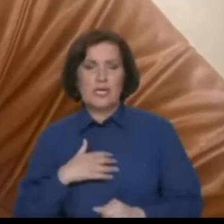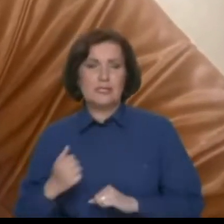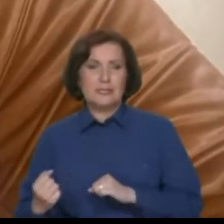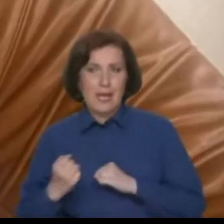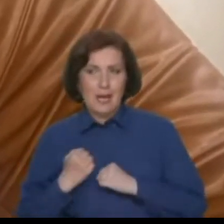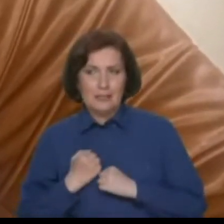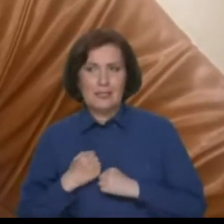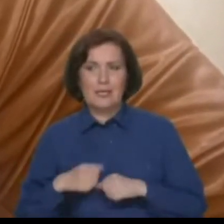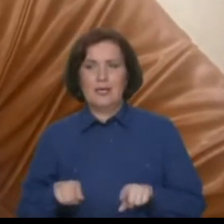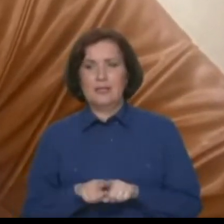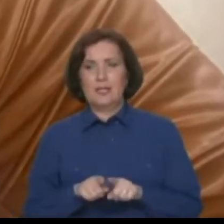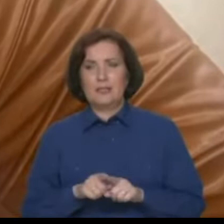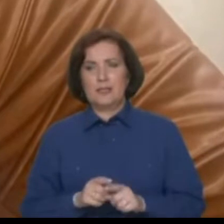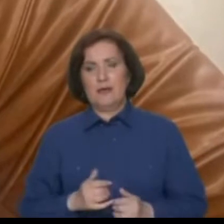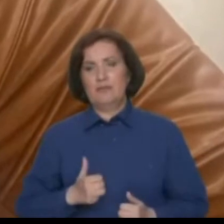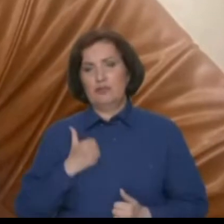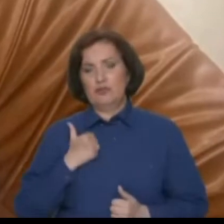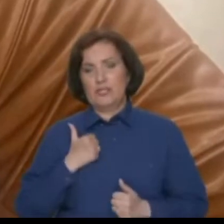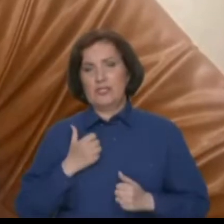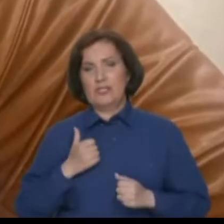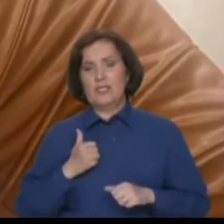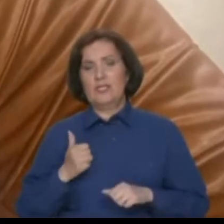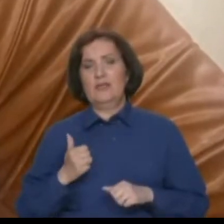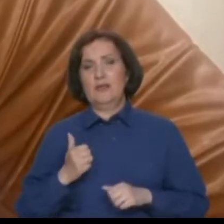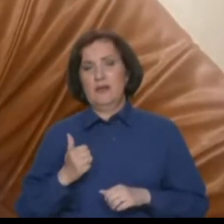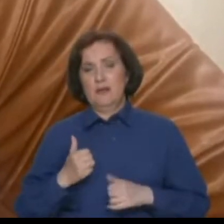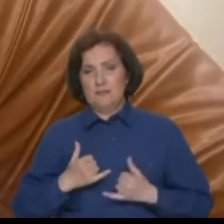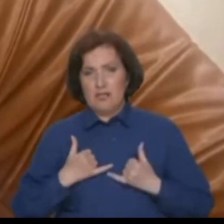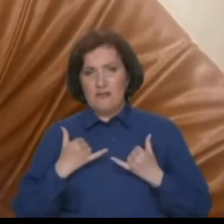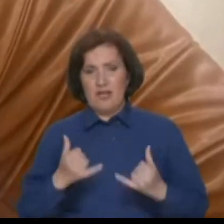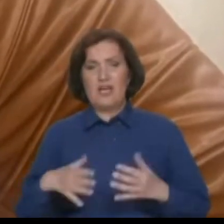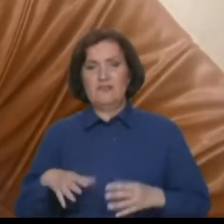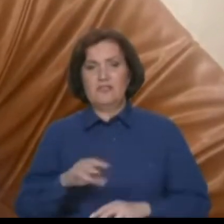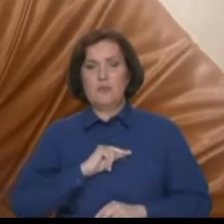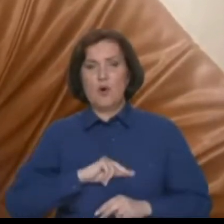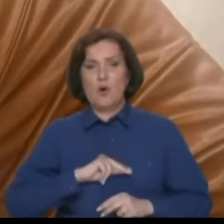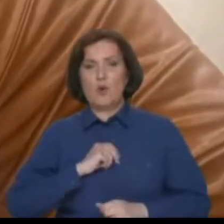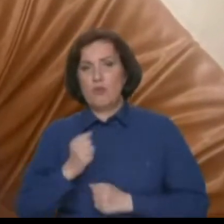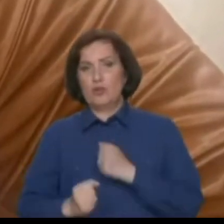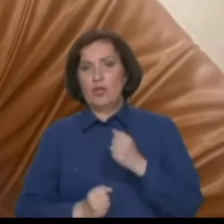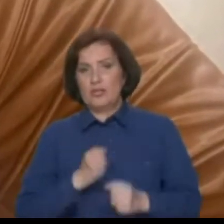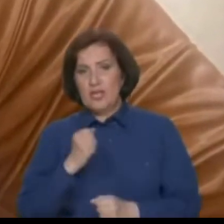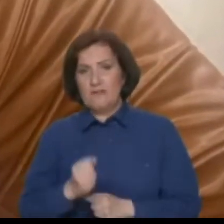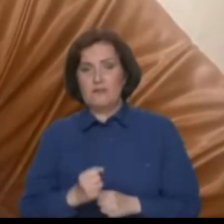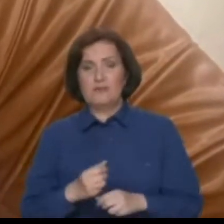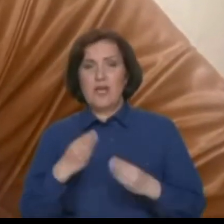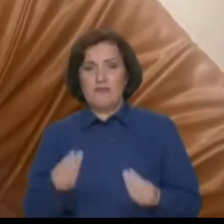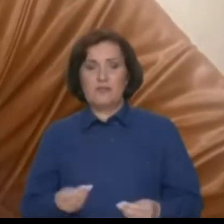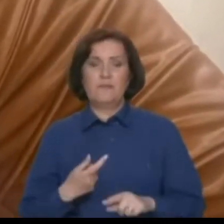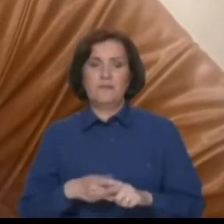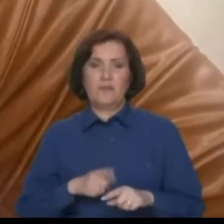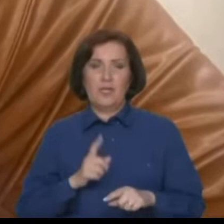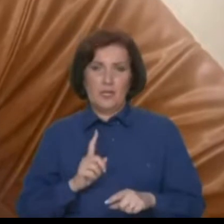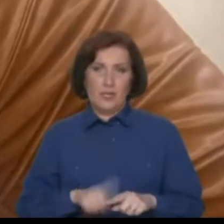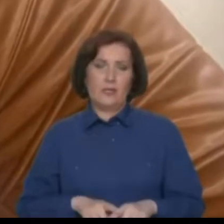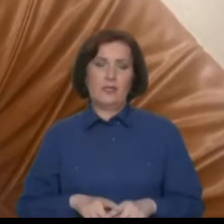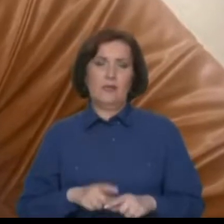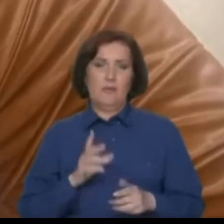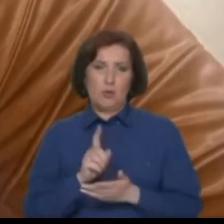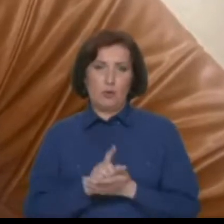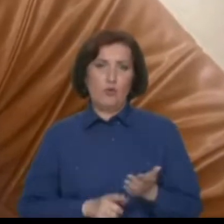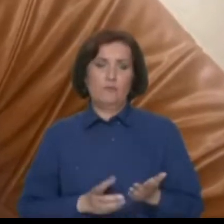захист, так само честь і хвала всім роботодавцям, які продовжують працювати і продовжують сплачувати податки для Збройних сил